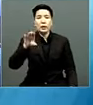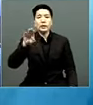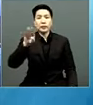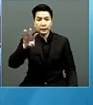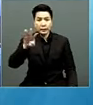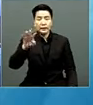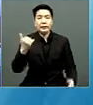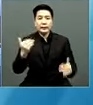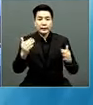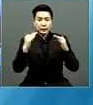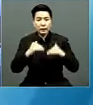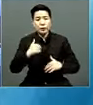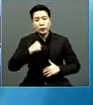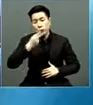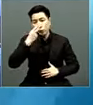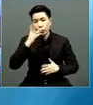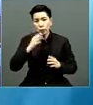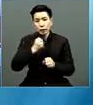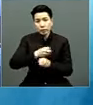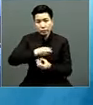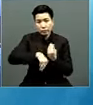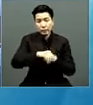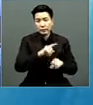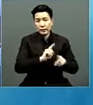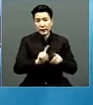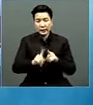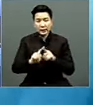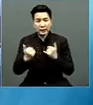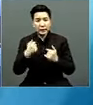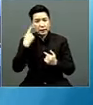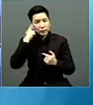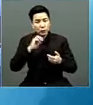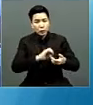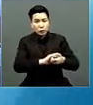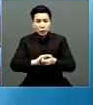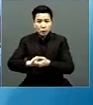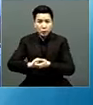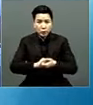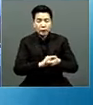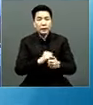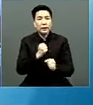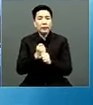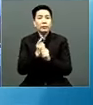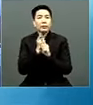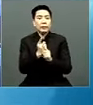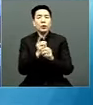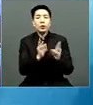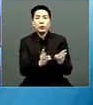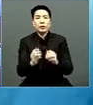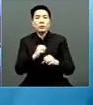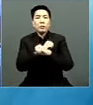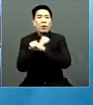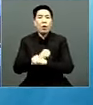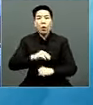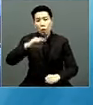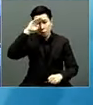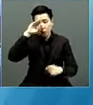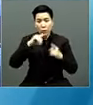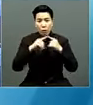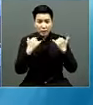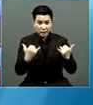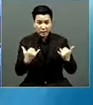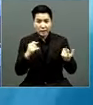211,544 แล้วมาดูนะครับว่าผู้ประกอบกิจการเนี่ยนะครับให้ความร่วมมือในการปฏิบัติตามมาตรการป้องกันโรคตามพระราชกำหนดป้